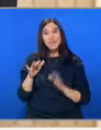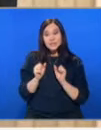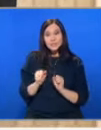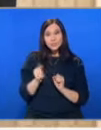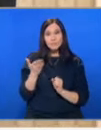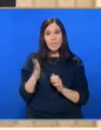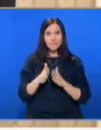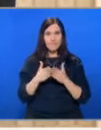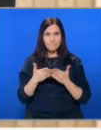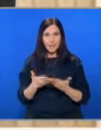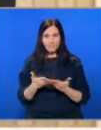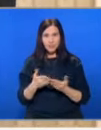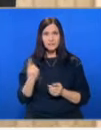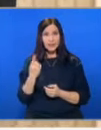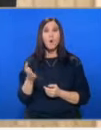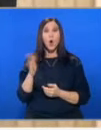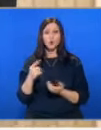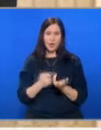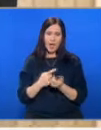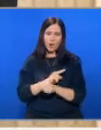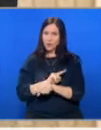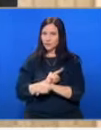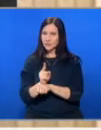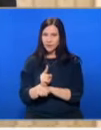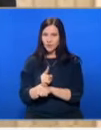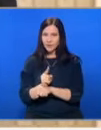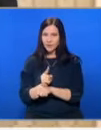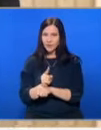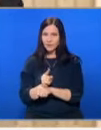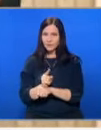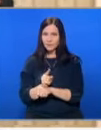папка само още няколко секунди.